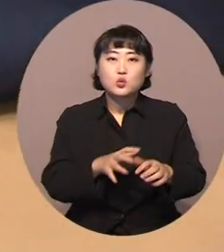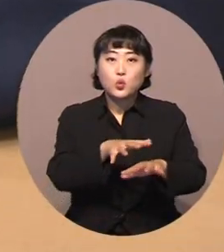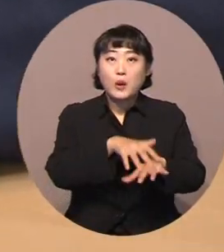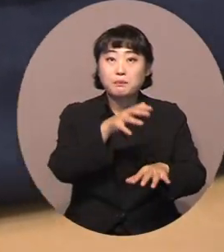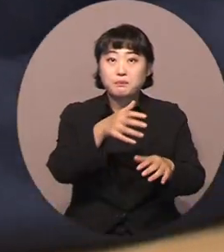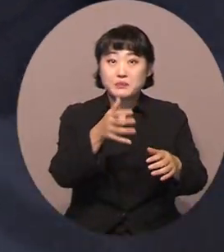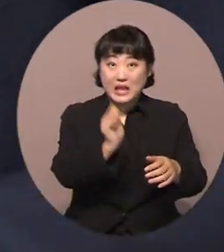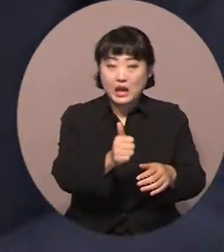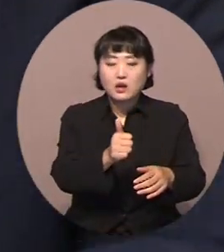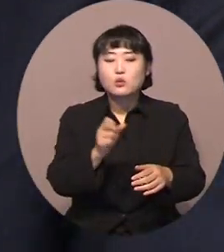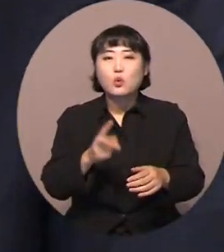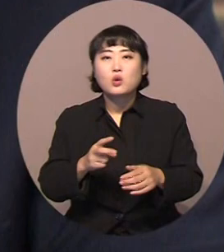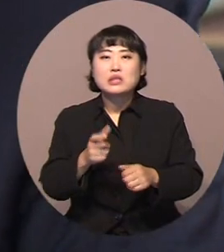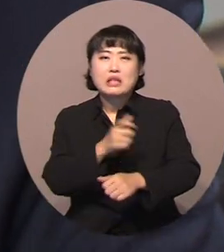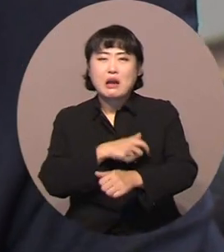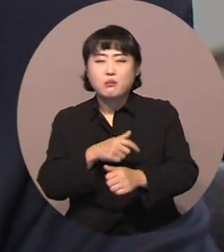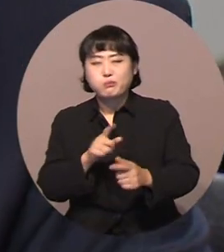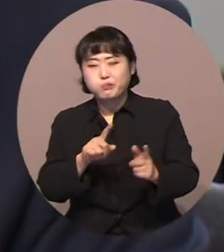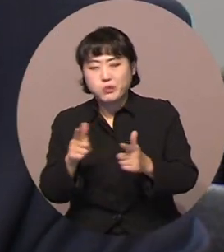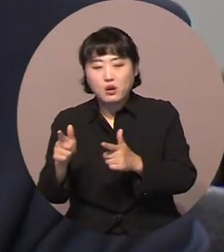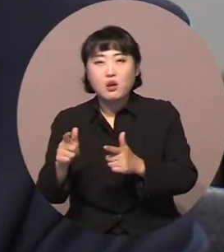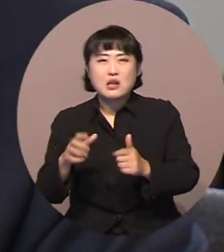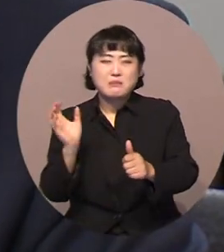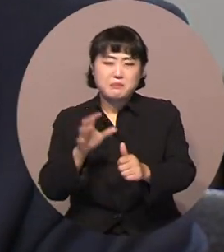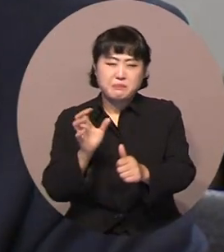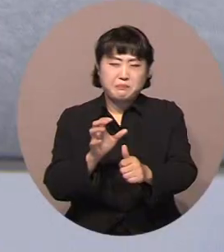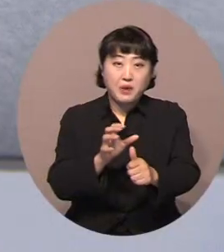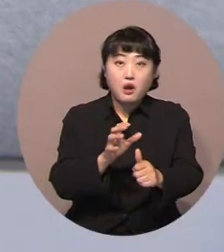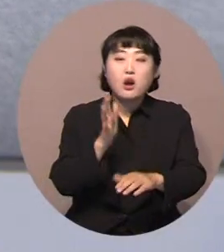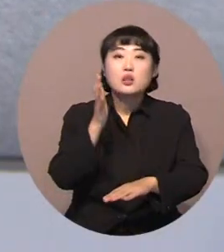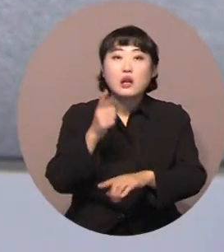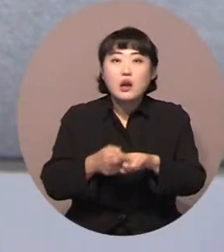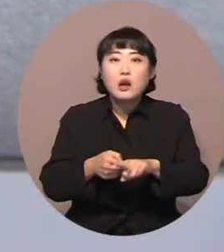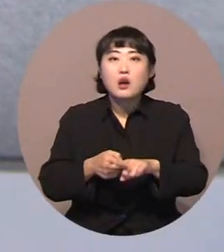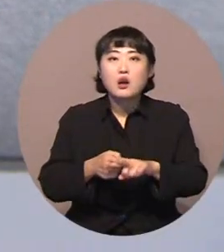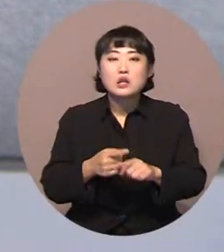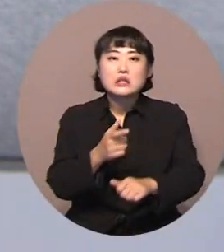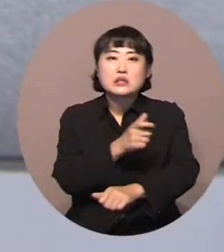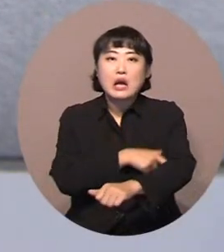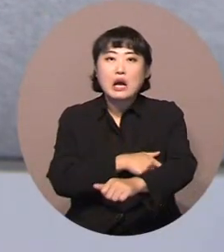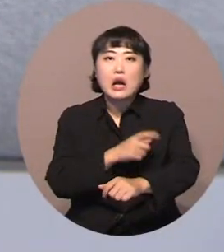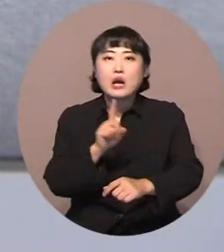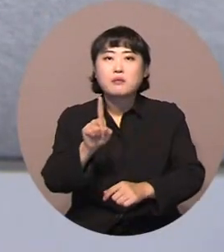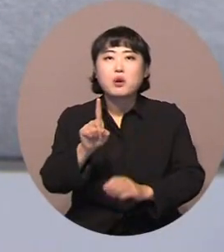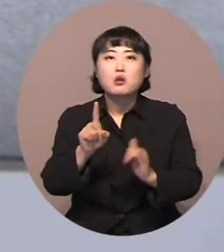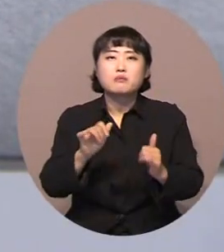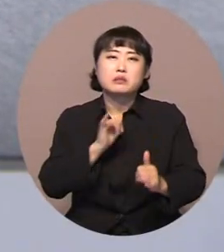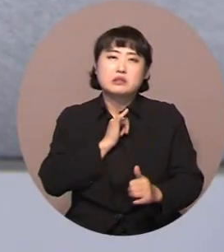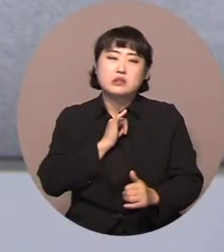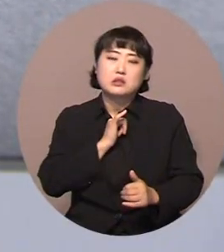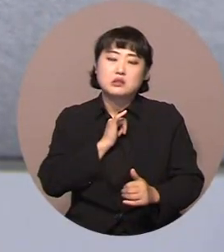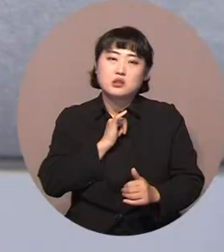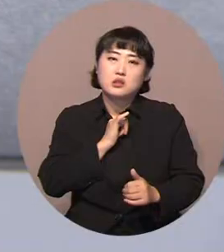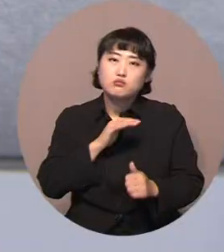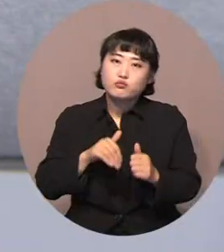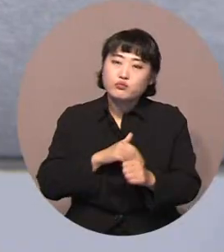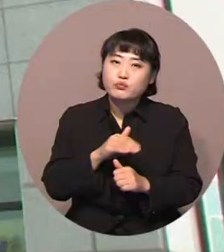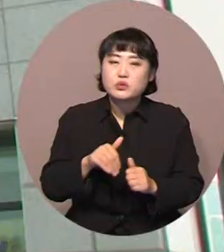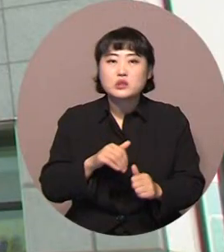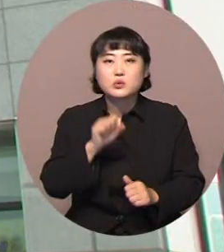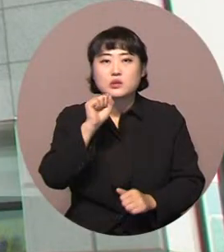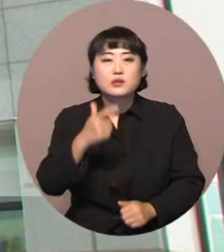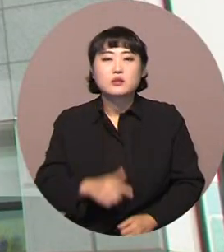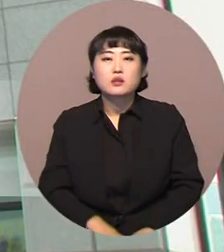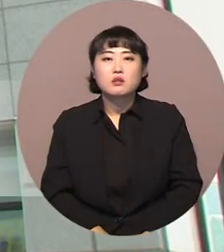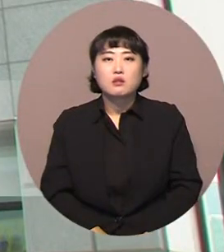책임 추궁이 이어졌고 한 임원이 극단적 선택을 하면서 분위기는 더 뒤숭숭해졌습니다. 자본금 100억 원을 훌쩍 넘는